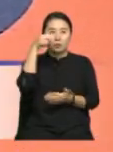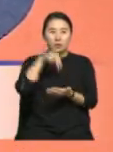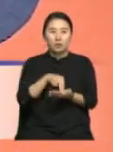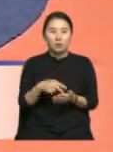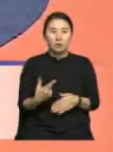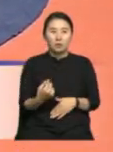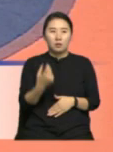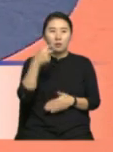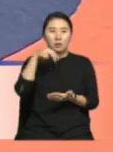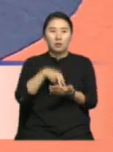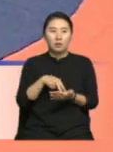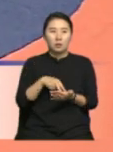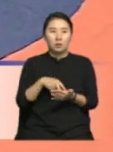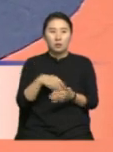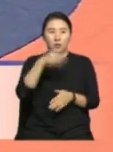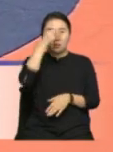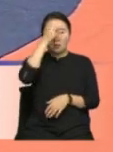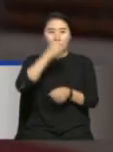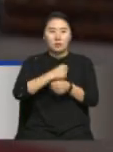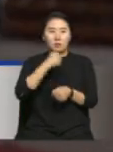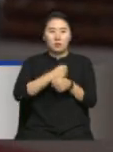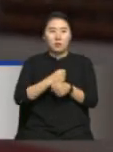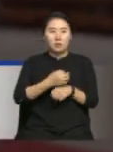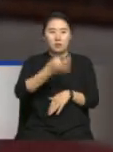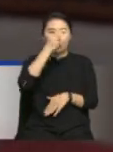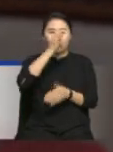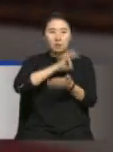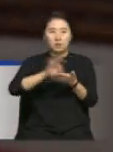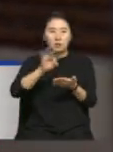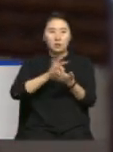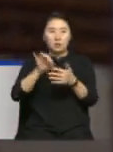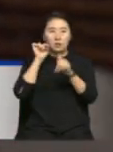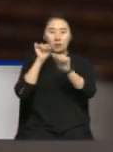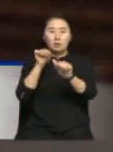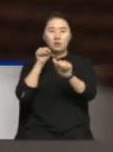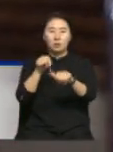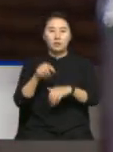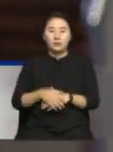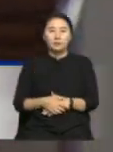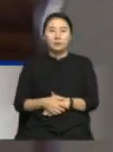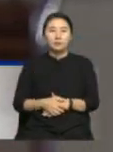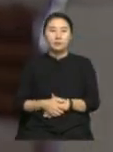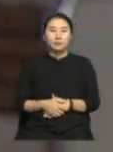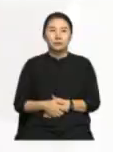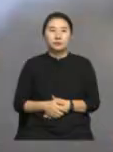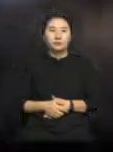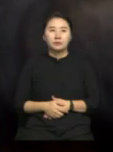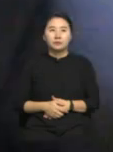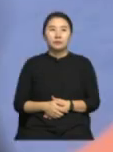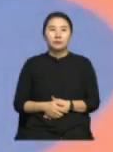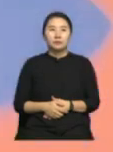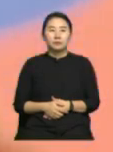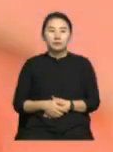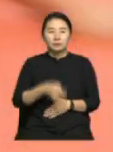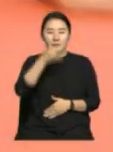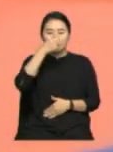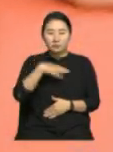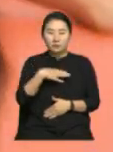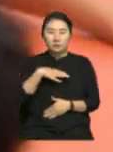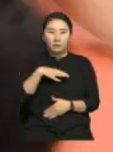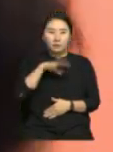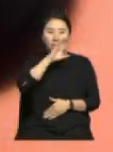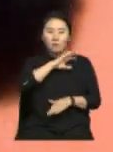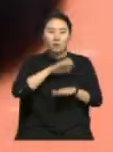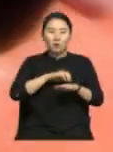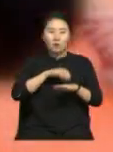인나고. 계속 기술을 단풀해야지. 써, 기술을 자꾸 써. 그렇지. 반격도 하고. 힘든 훈련을 이겨낼 수